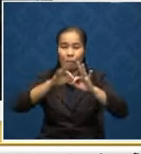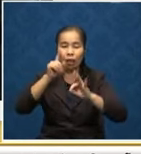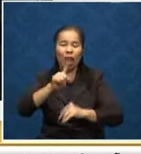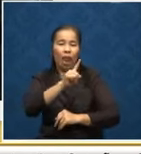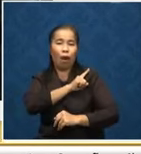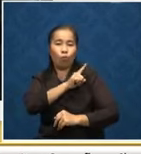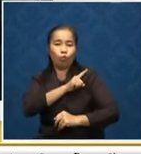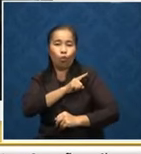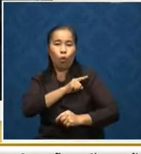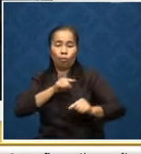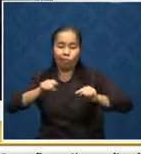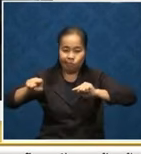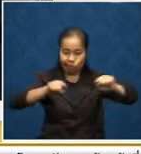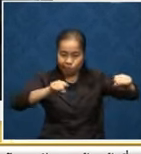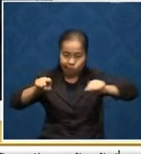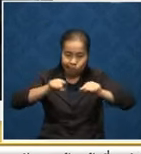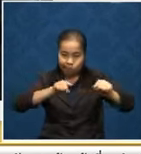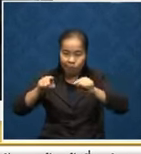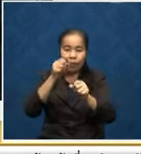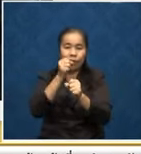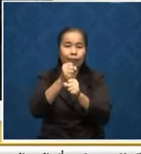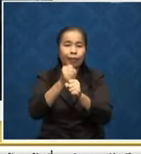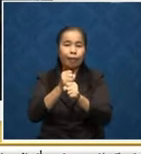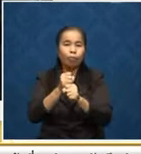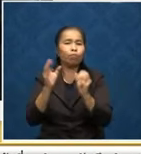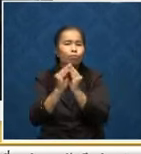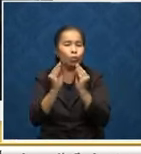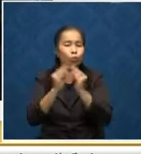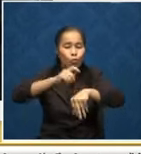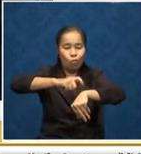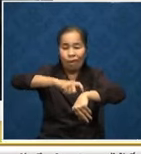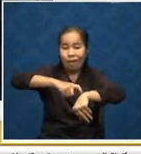ประชุมนั้นให้เป็นไปตามเต็มประสิทธิภาพ